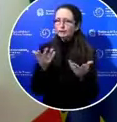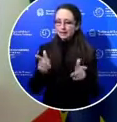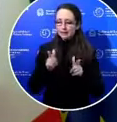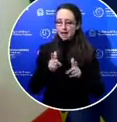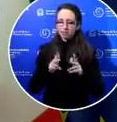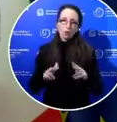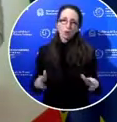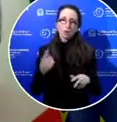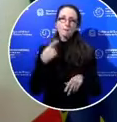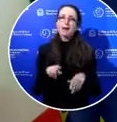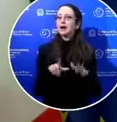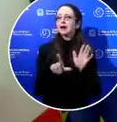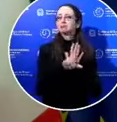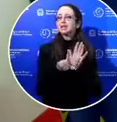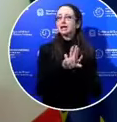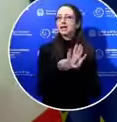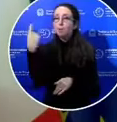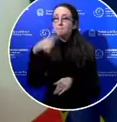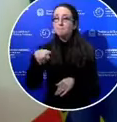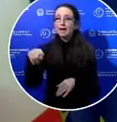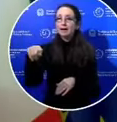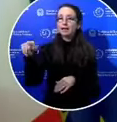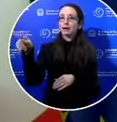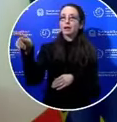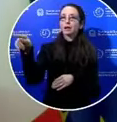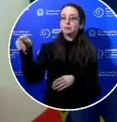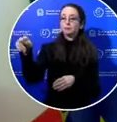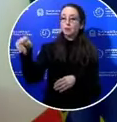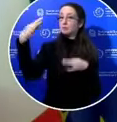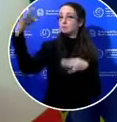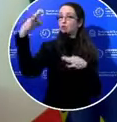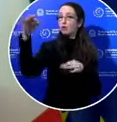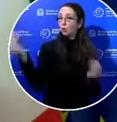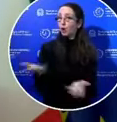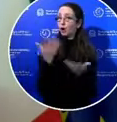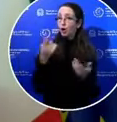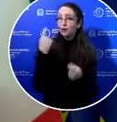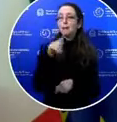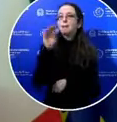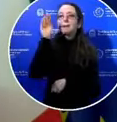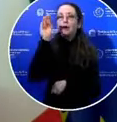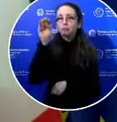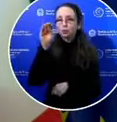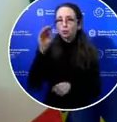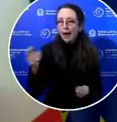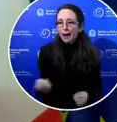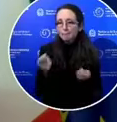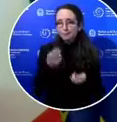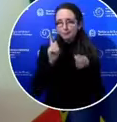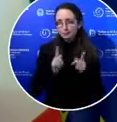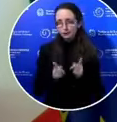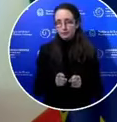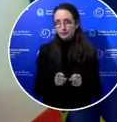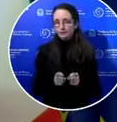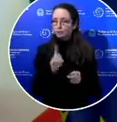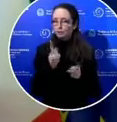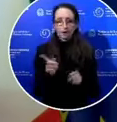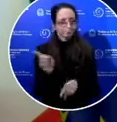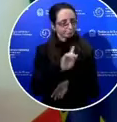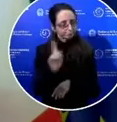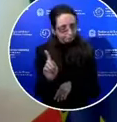vista normativo e legale, allora siamo a posto per la prossima campagna elettorale. Ma quello che dobbiamo ottenere nei prossimi 10-20 anni per cercare di ottenere e